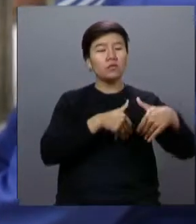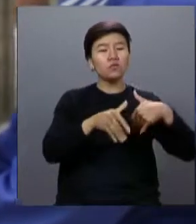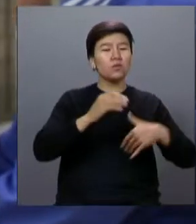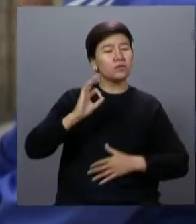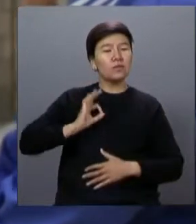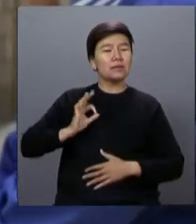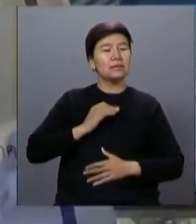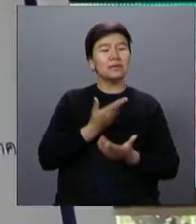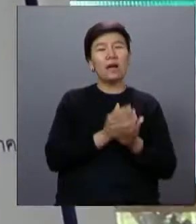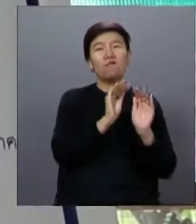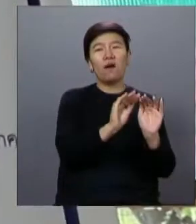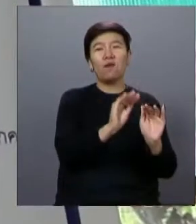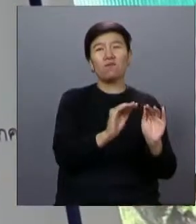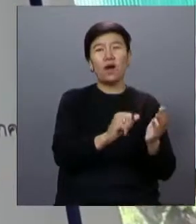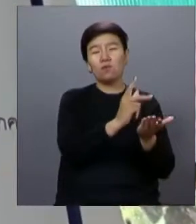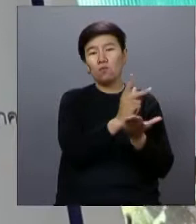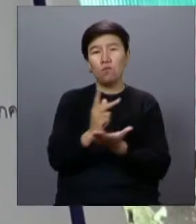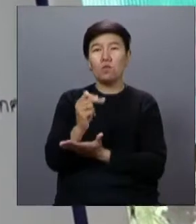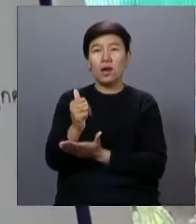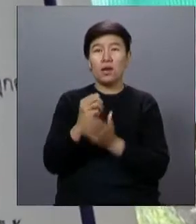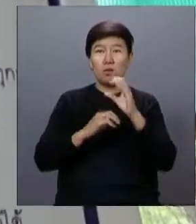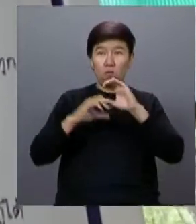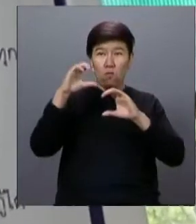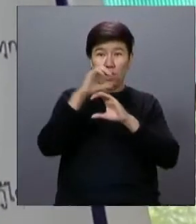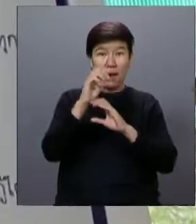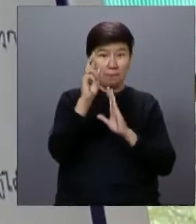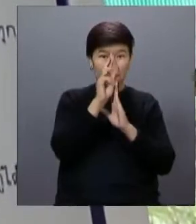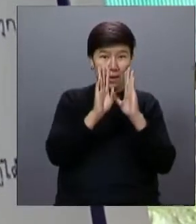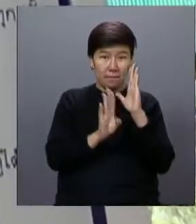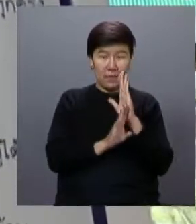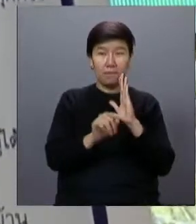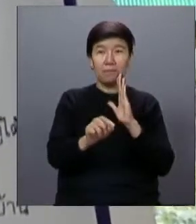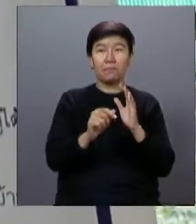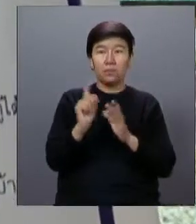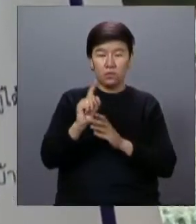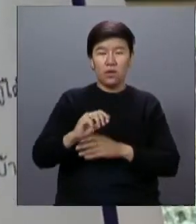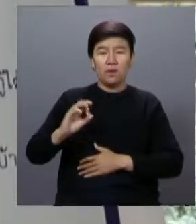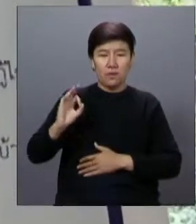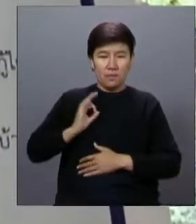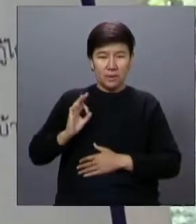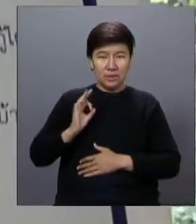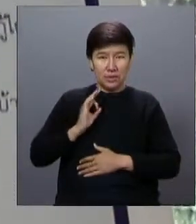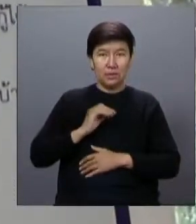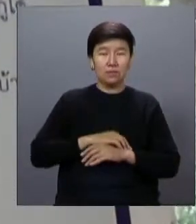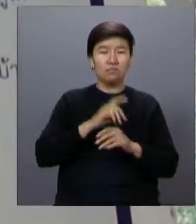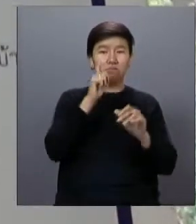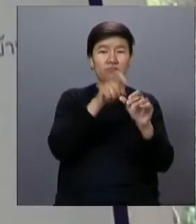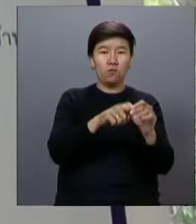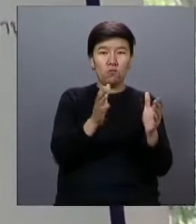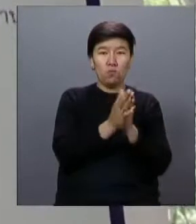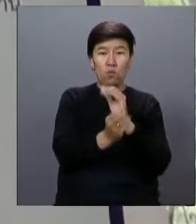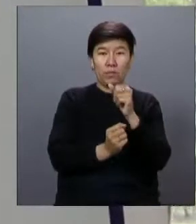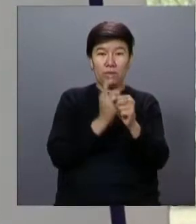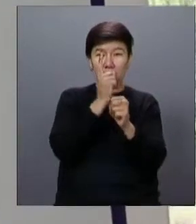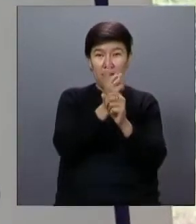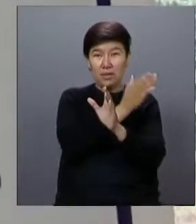าฝากจึงมีกฎของโครงการไว้ว่าผู้กู้ต้องเป็นสมาชิกไม่ต่ำกว่า1ปีต้องเสียดอกเบี้ยร้อย